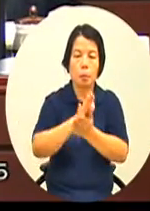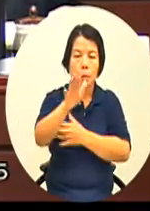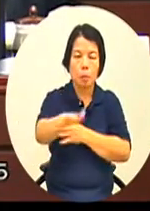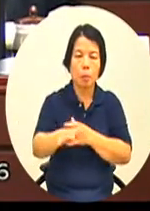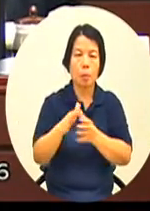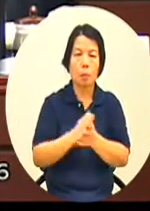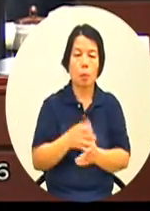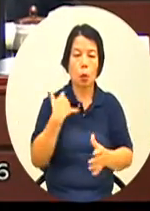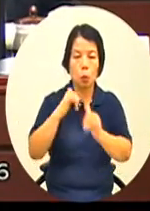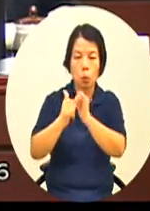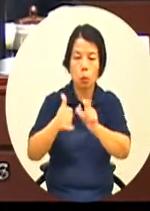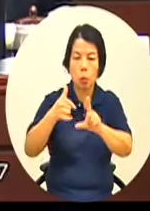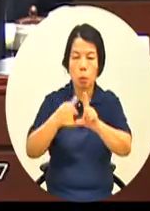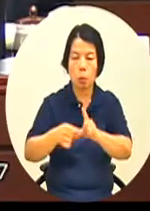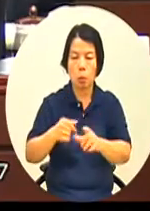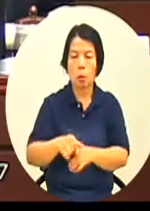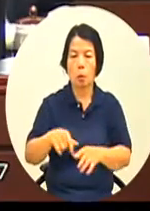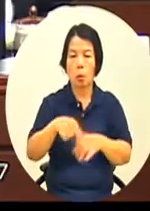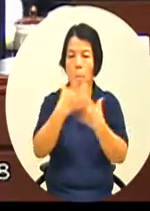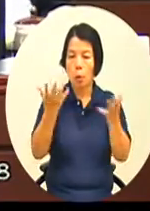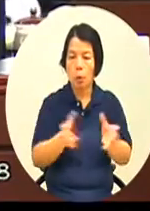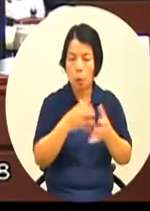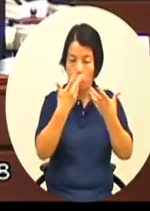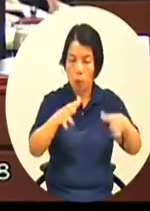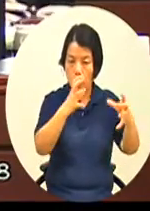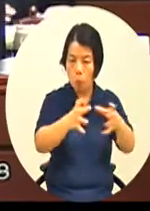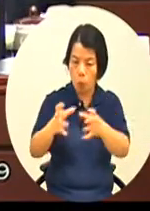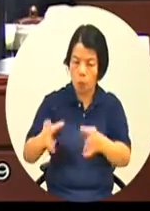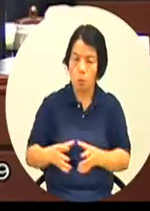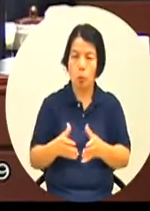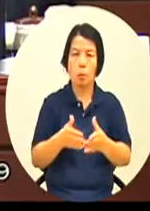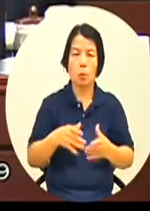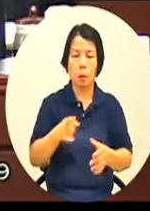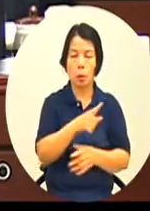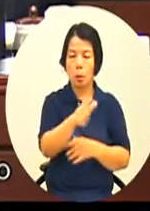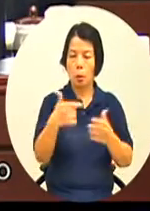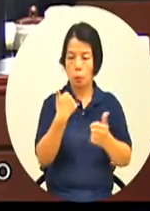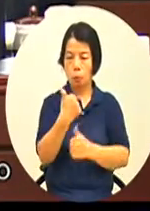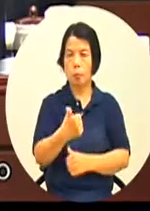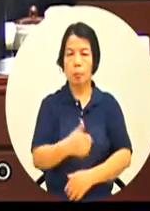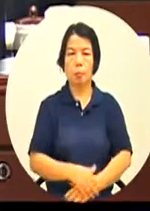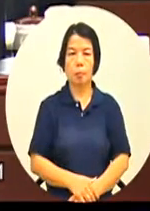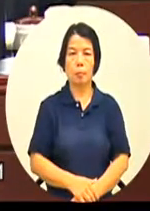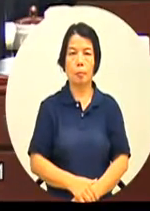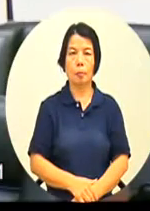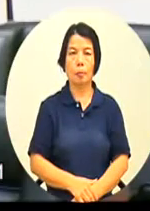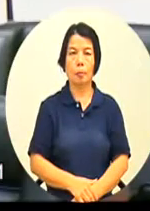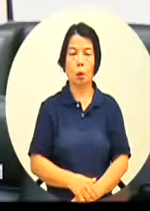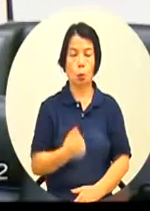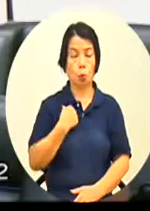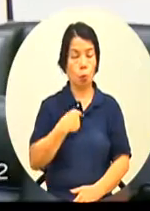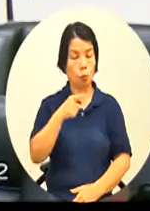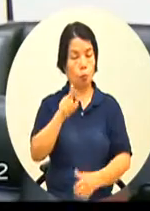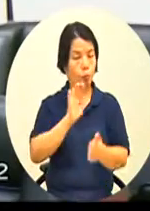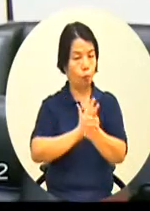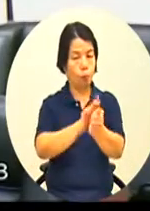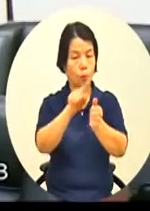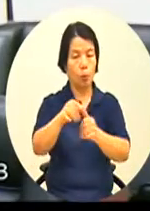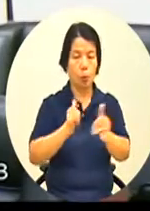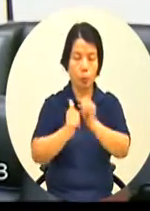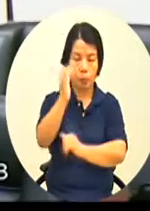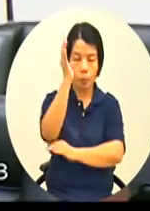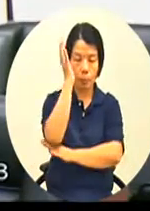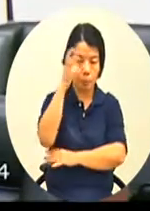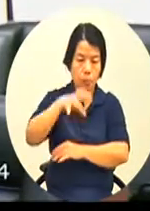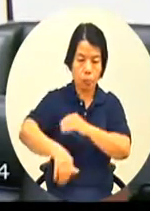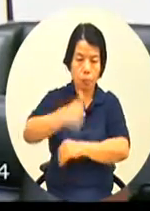能够有更多这样的空间能够做这样的设计跟规划，我觉得那是非常美好。 局长，我就是知道是你推的，所以你现在是民政局长的角